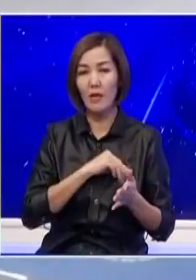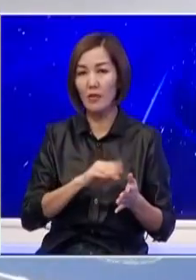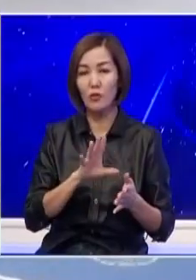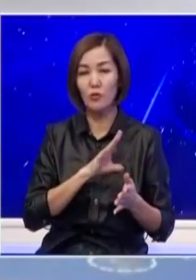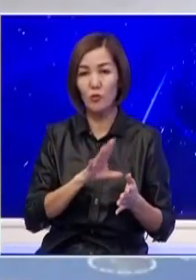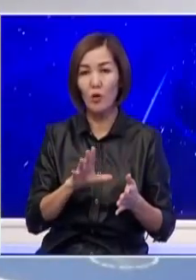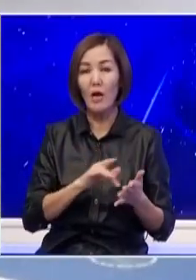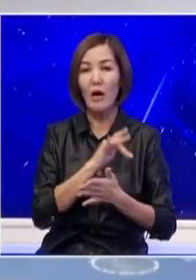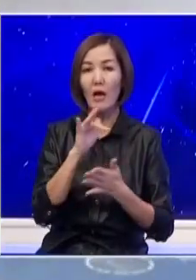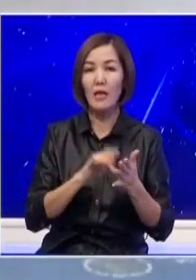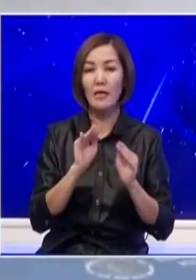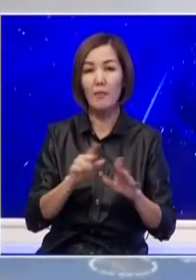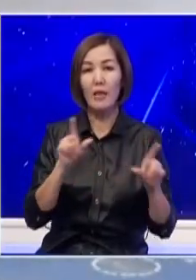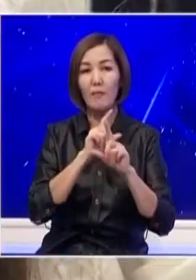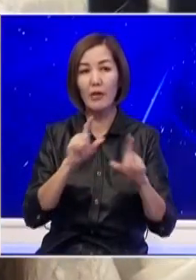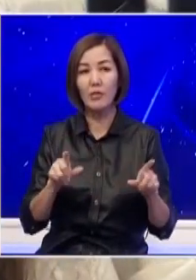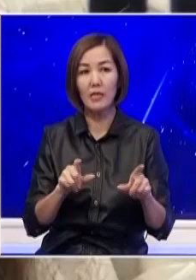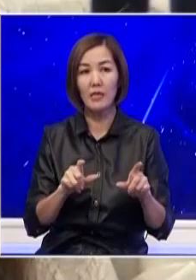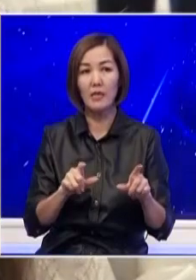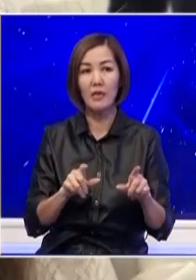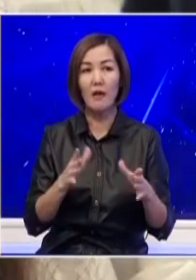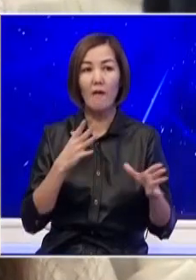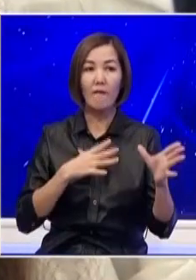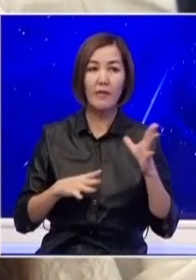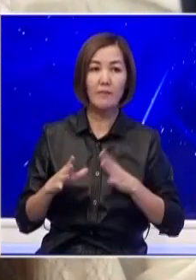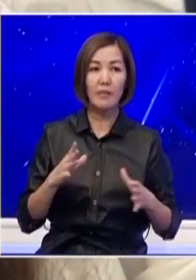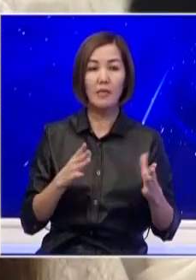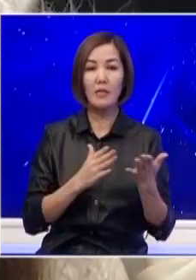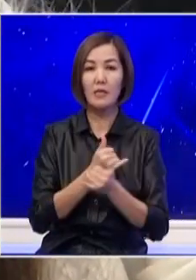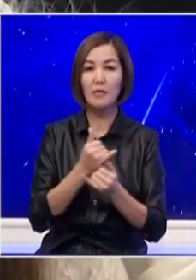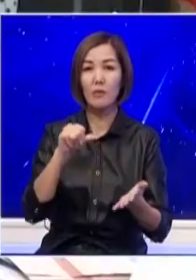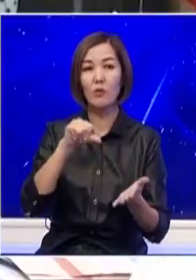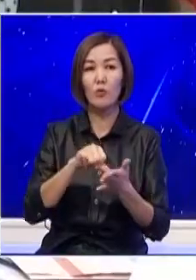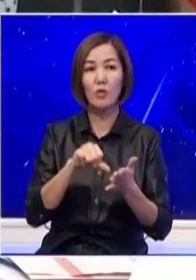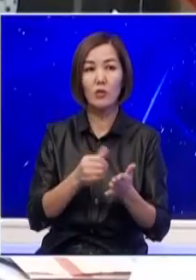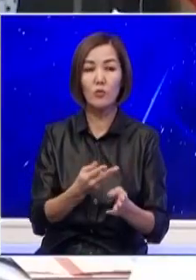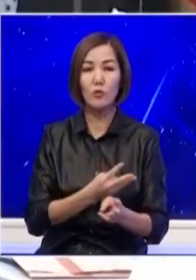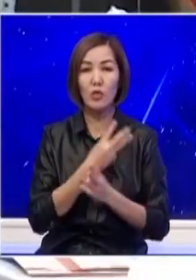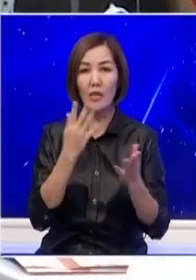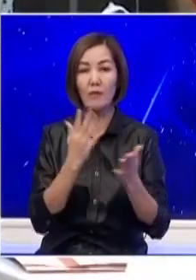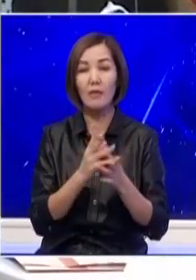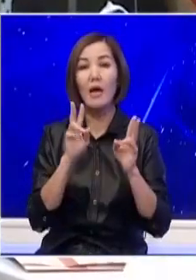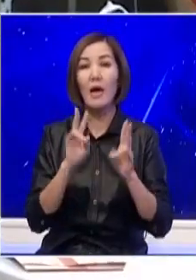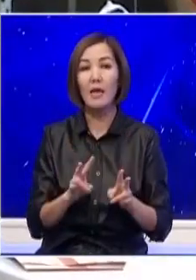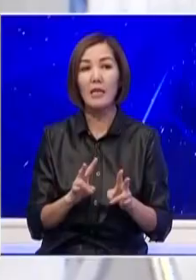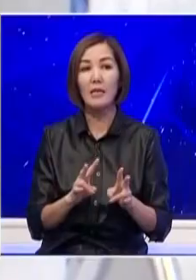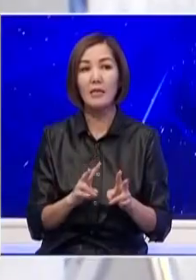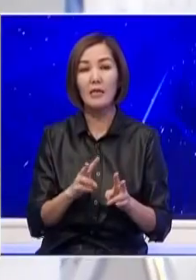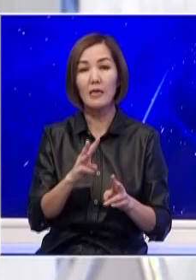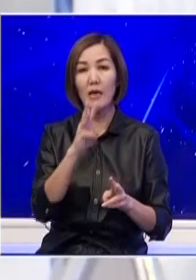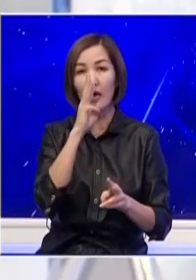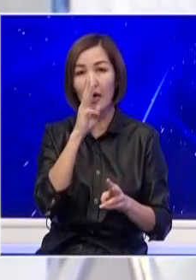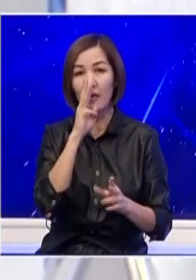Айтуынша шаһардағы балабақшалардың біріне тәрбиеші болып, қызметке орналасуға ниетті. Алайда